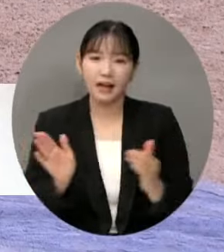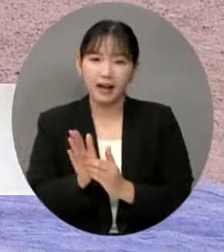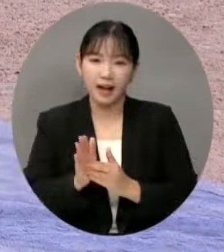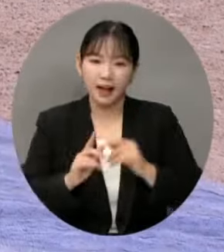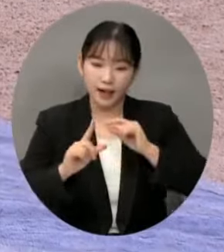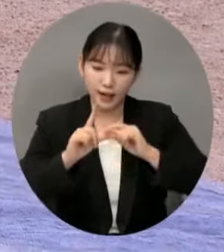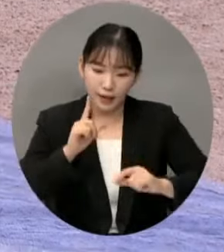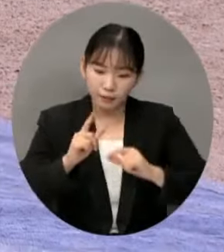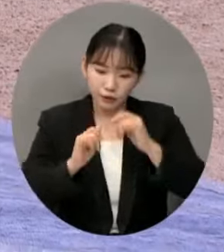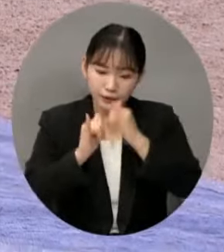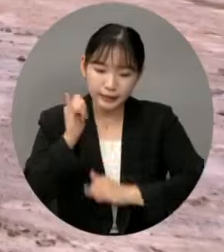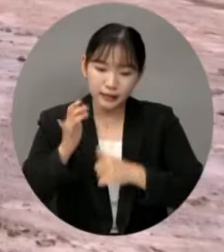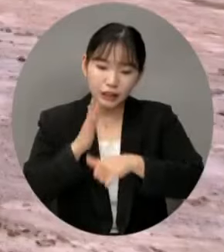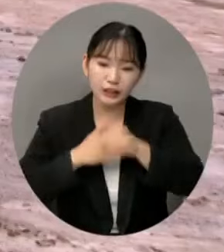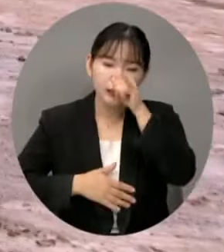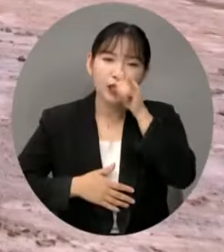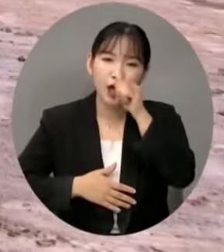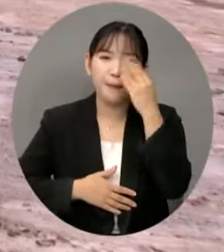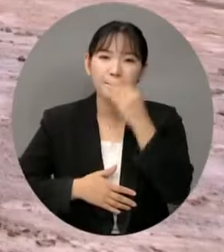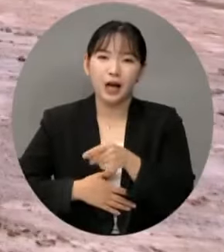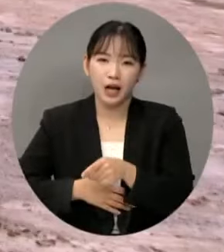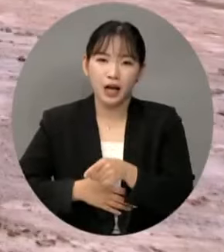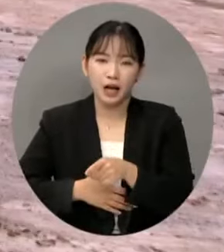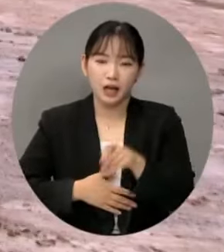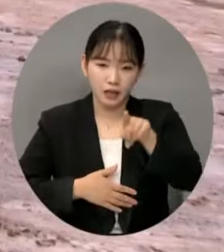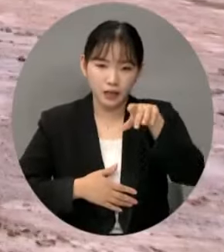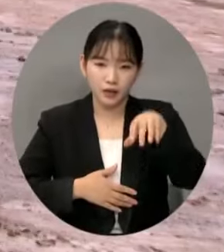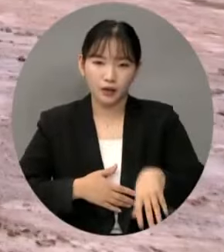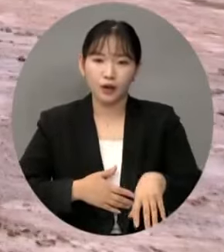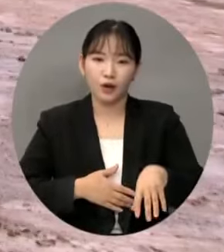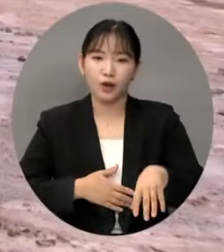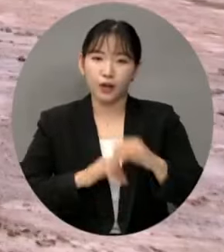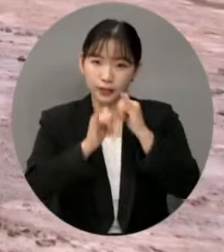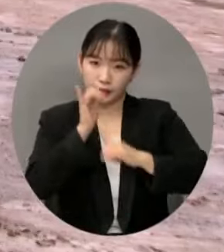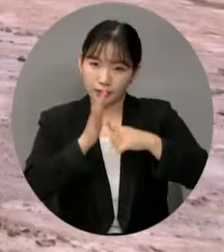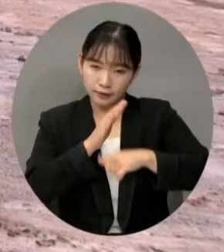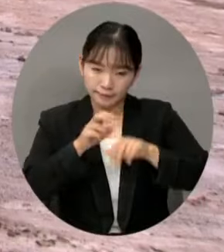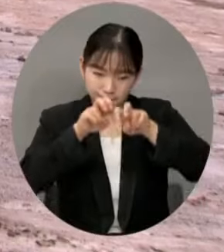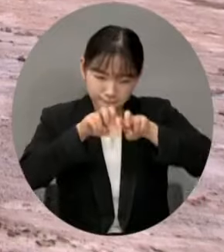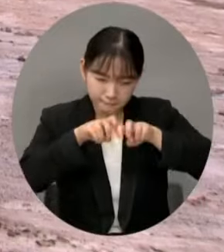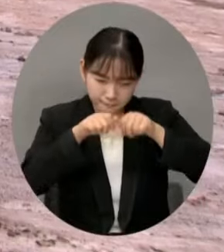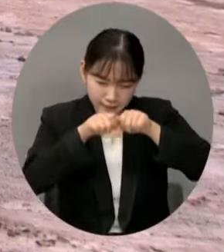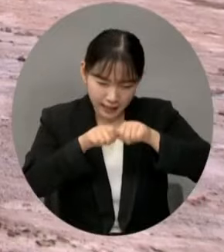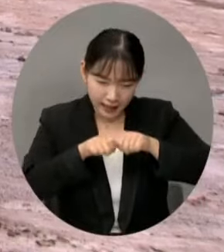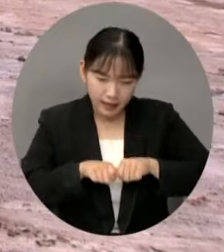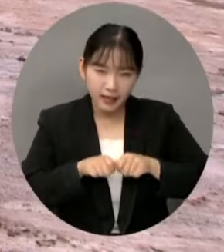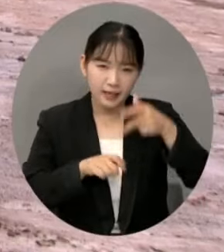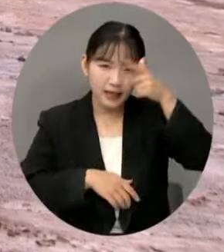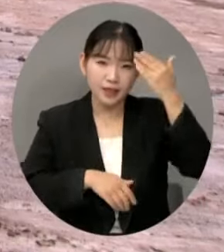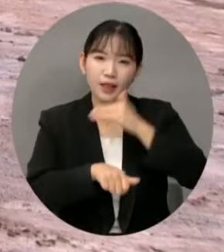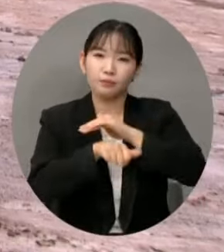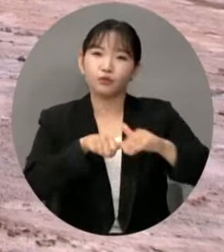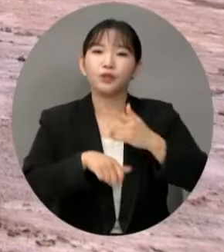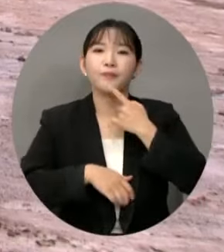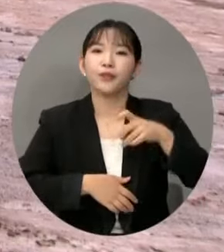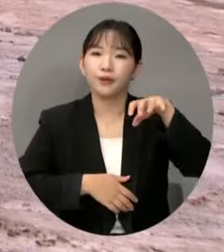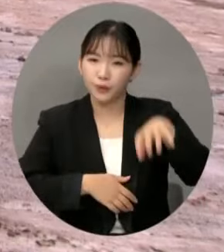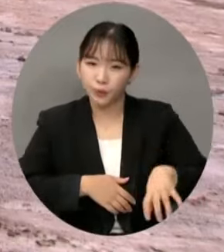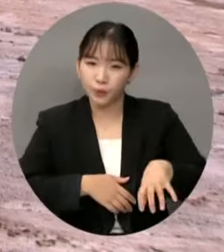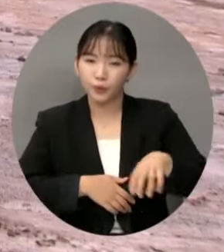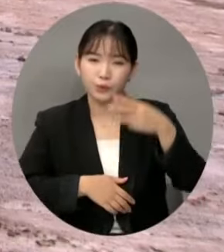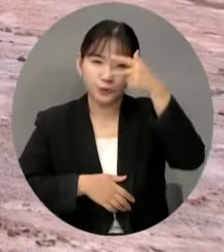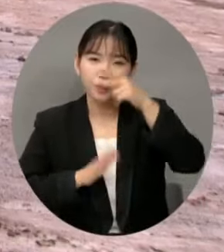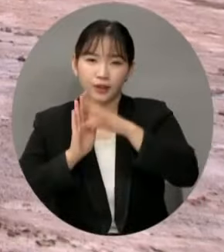유적들이 확인됐습니다 이곳 공사 현장에서는 유적 정밀 발굴 조사를 통해 옛 무덤 터와 조선 시대와